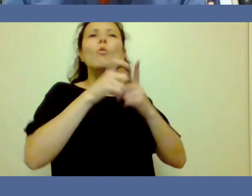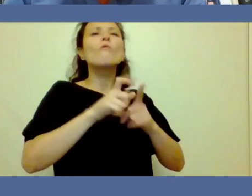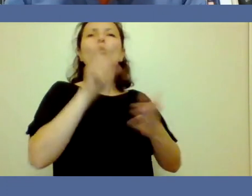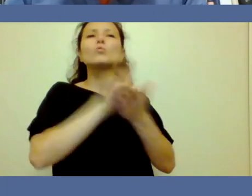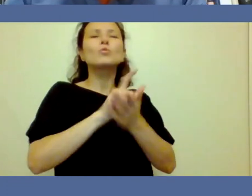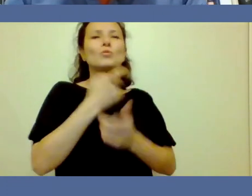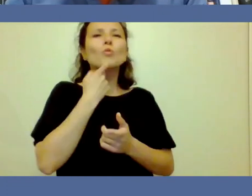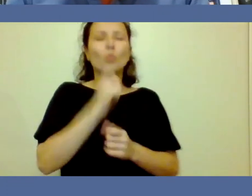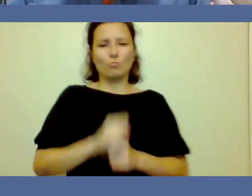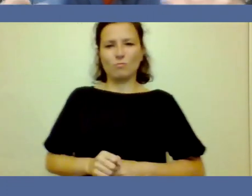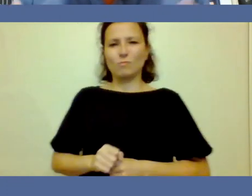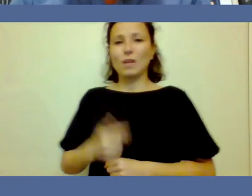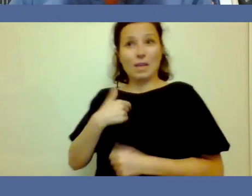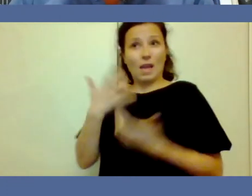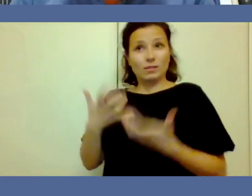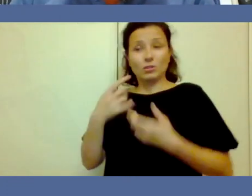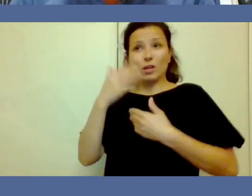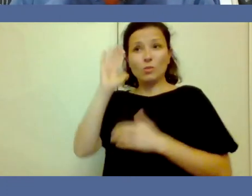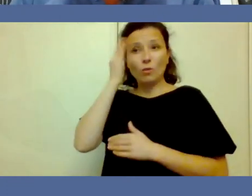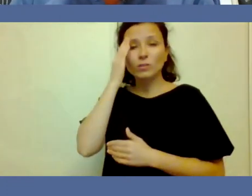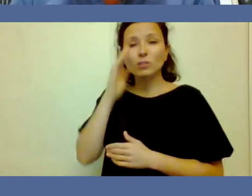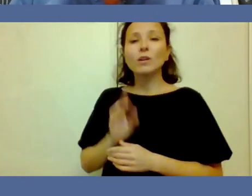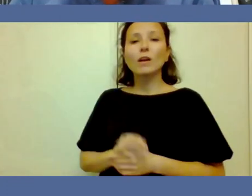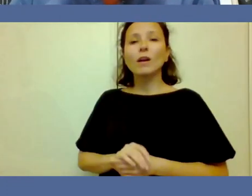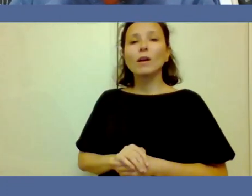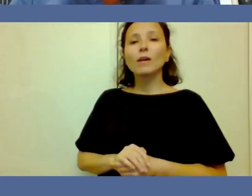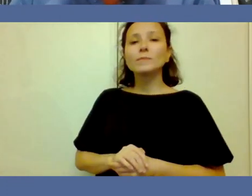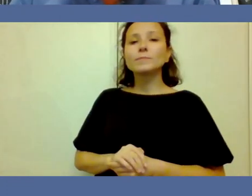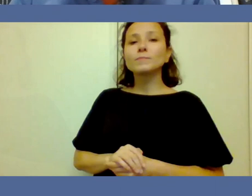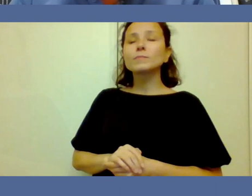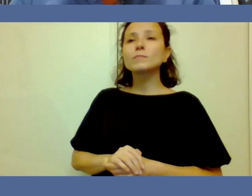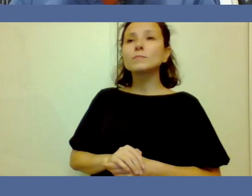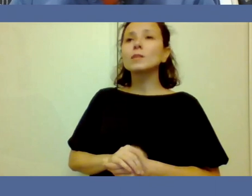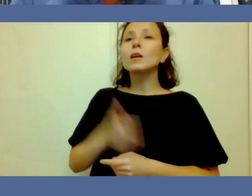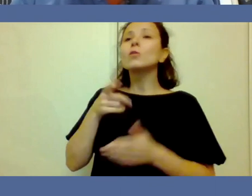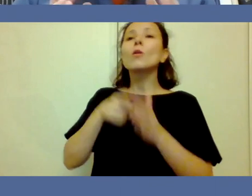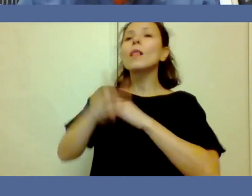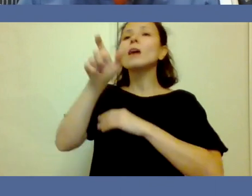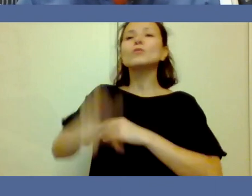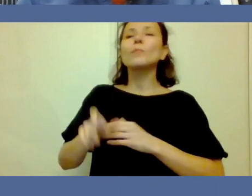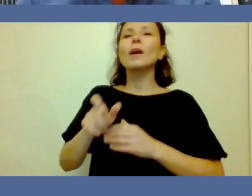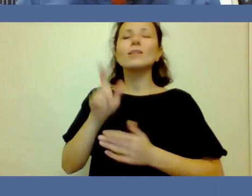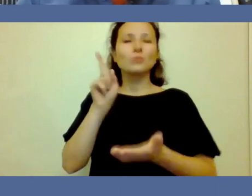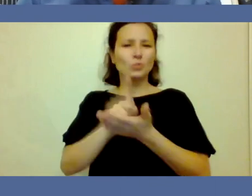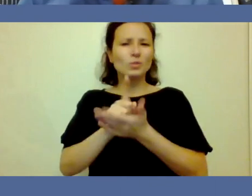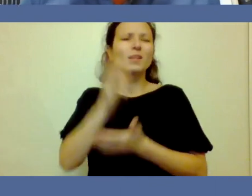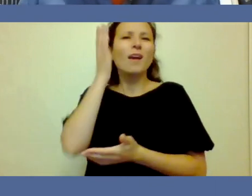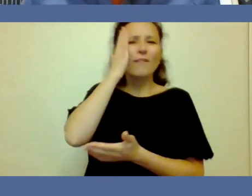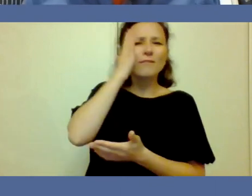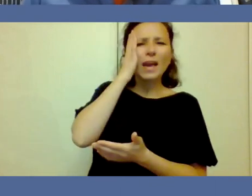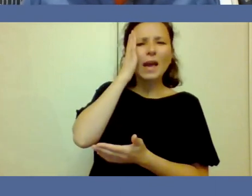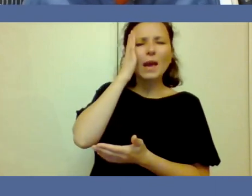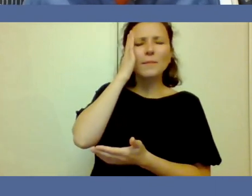Ja chciałbym się dowiedzieć, jak pani, jaką miarą pani swój sukces mierzy. Wiem, że nie skalą